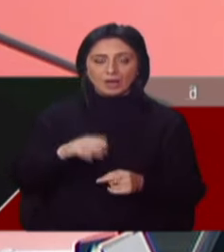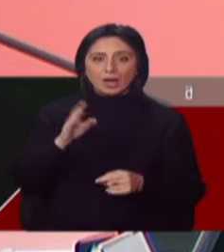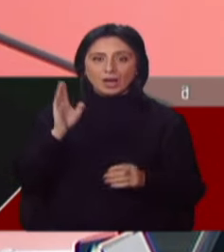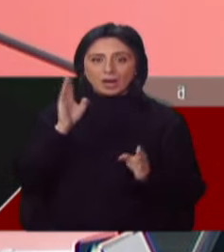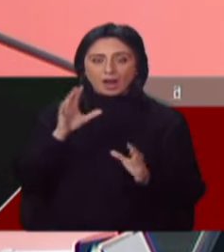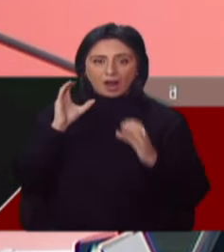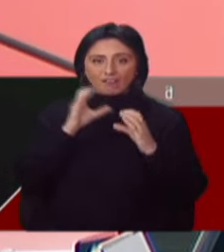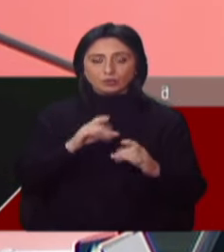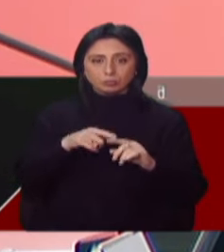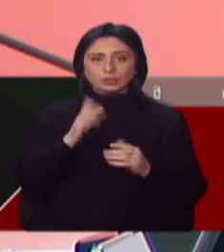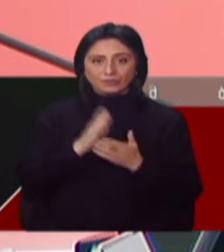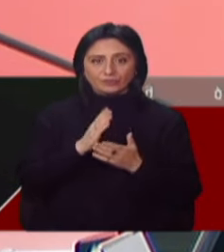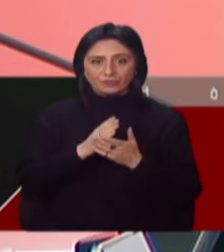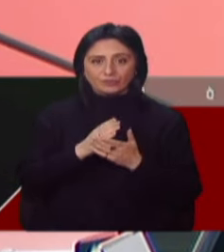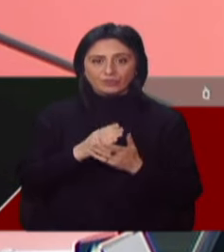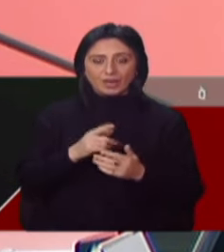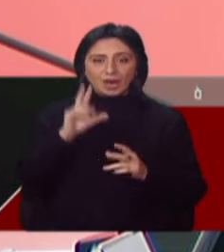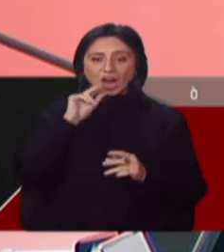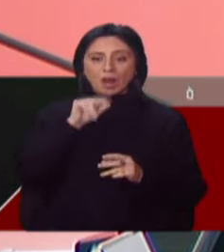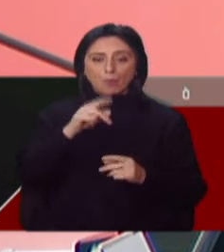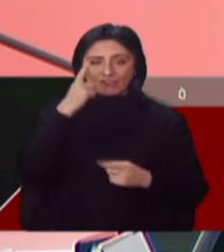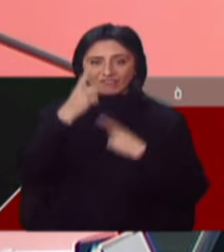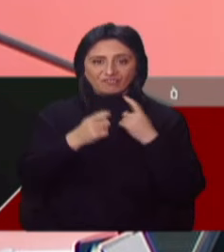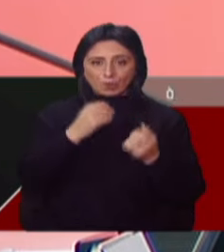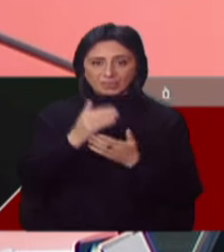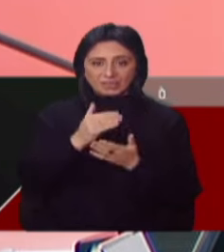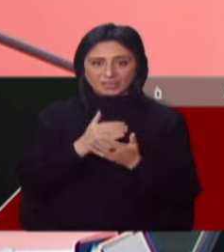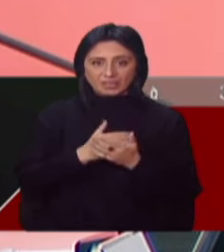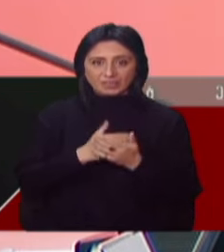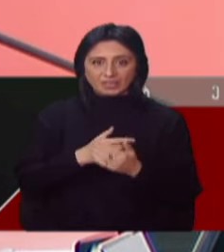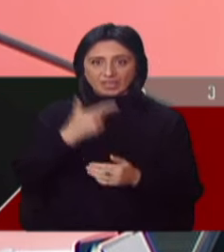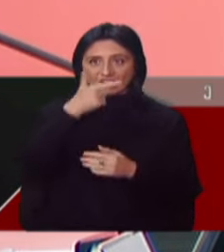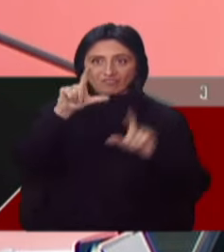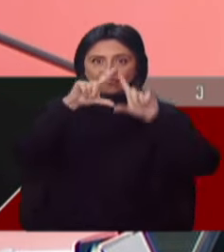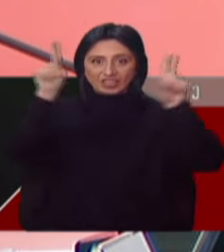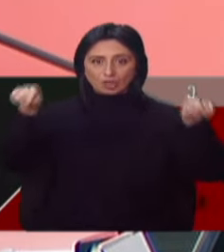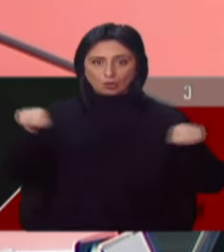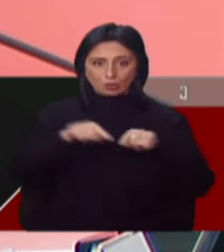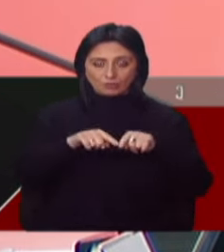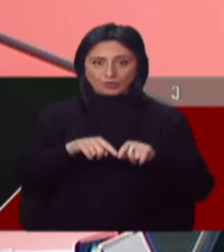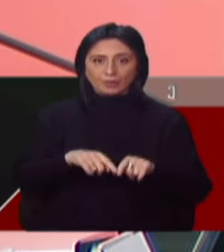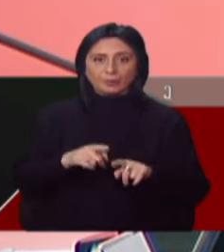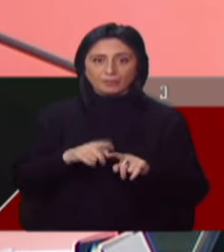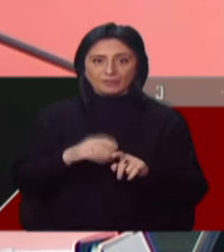ავტობუსები ასევე აღჭურვილია ხმოვანი საინფორმაციო სისტემით, ვიდეო მონიტორინგის სისტემით,